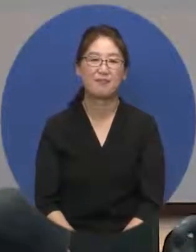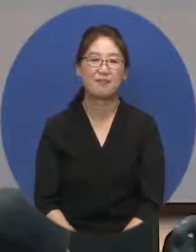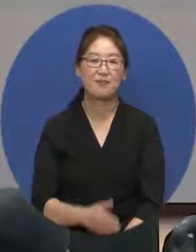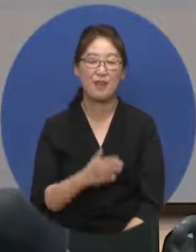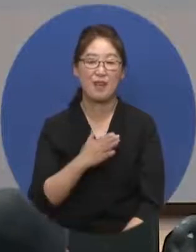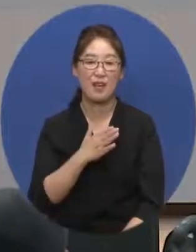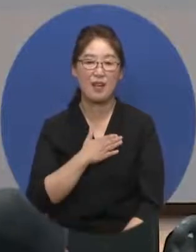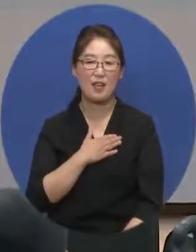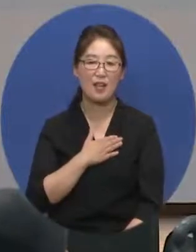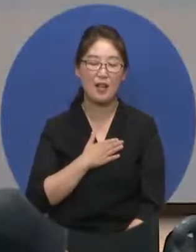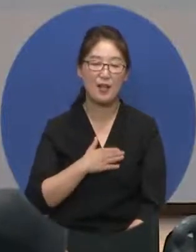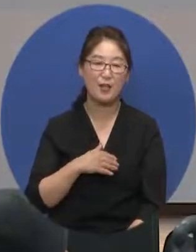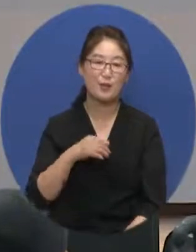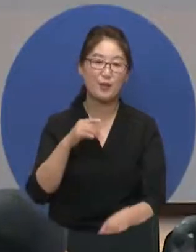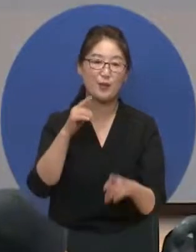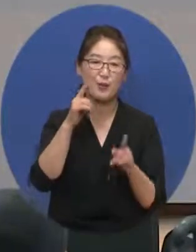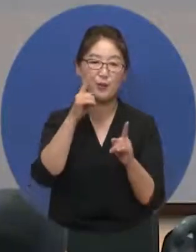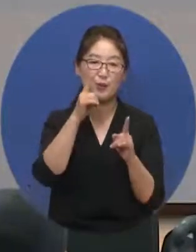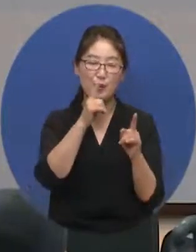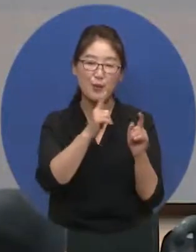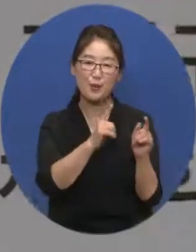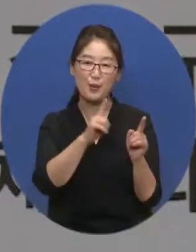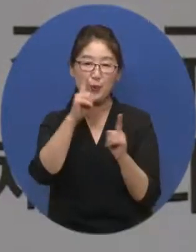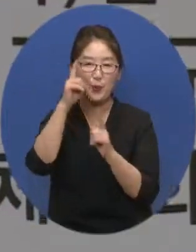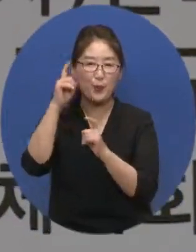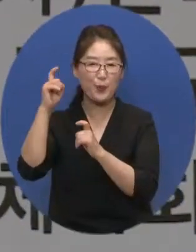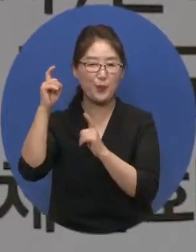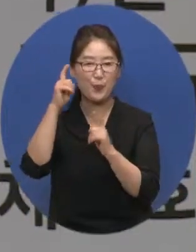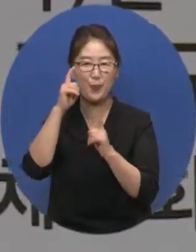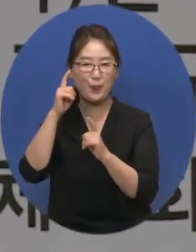나를 유혹해 주세요.